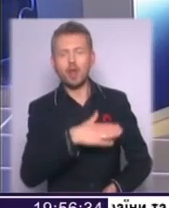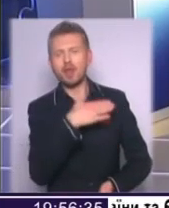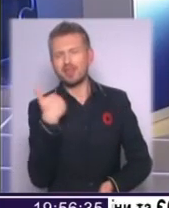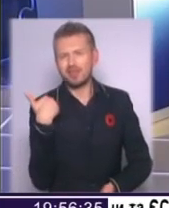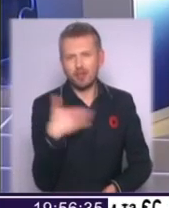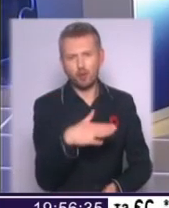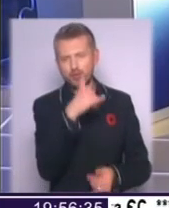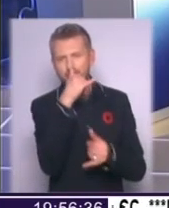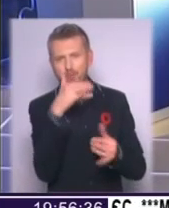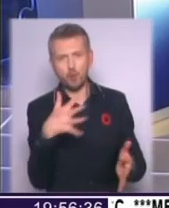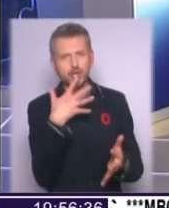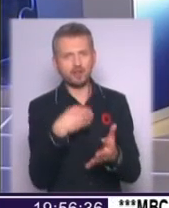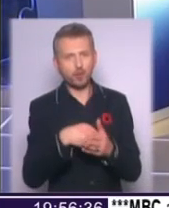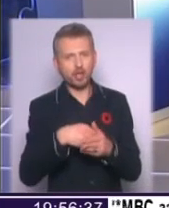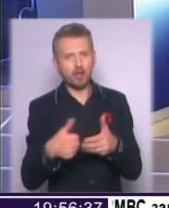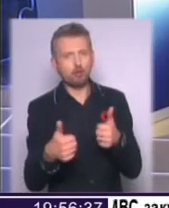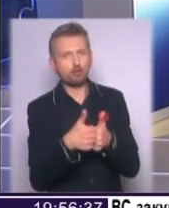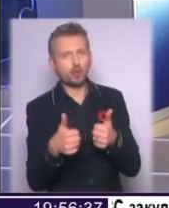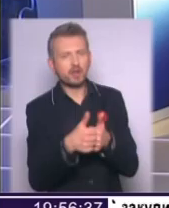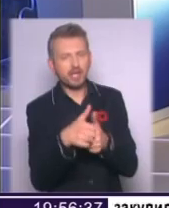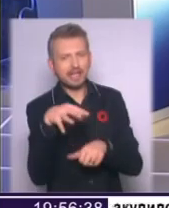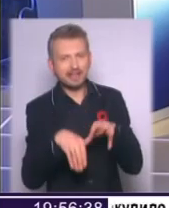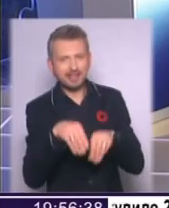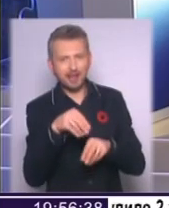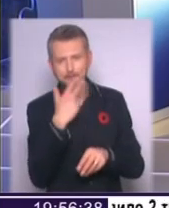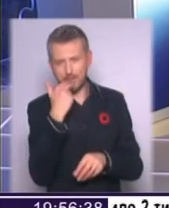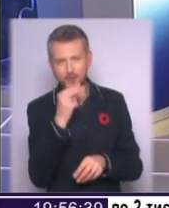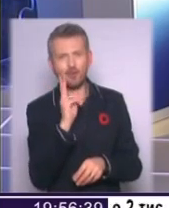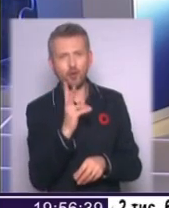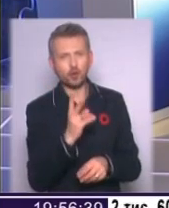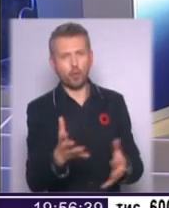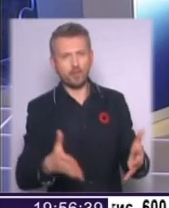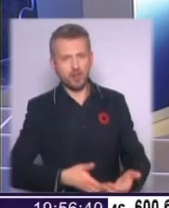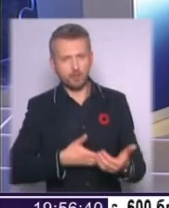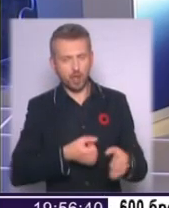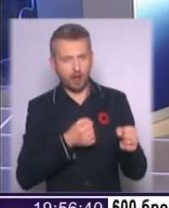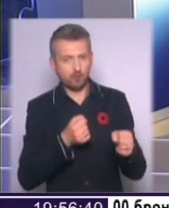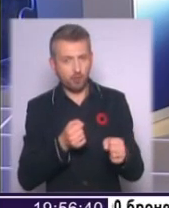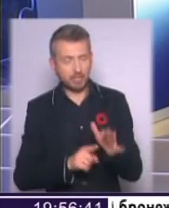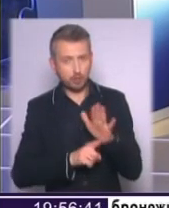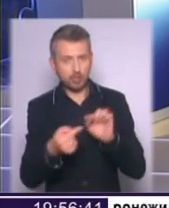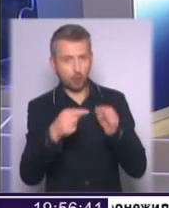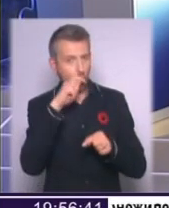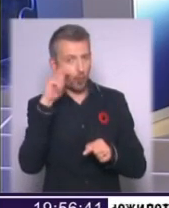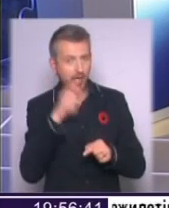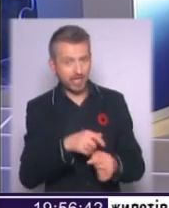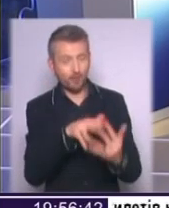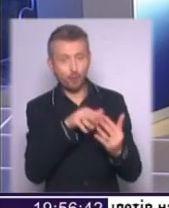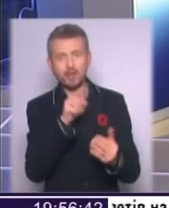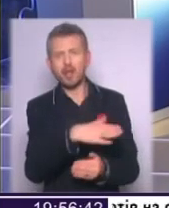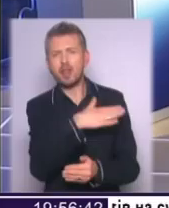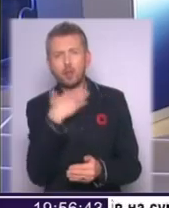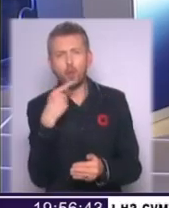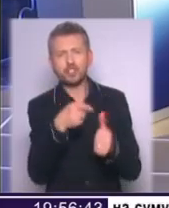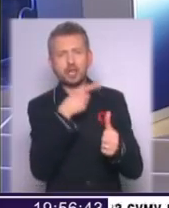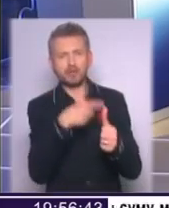не може своїх сусідських пацанов, які взяли в руки автомати і почали проти України воювати, вона не хоче їх